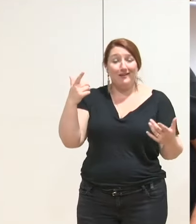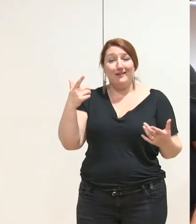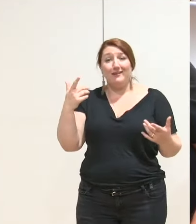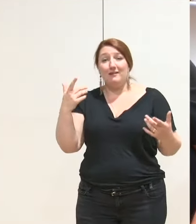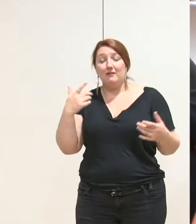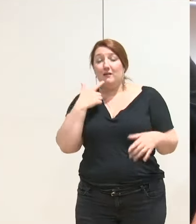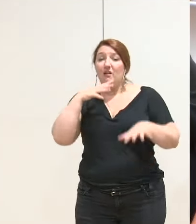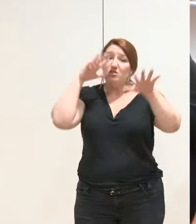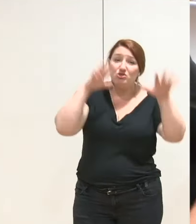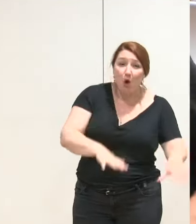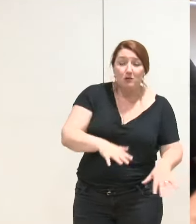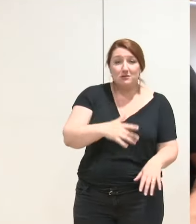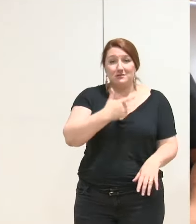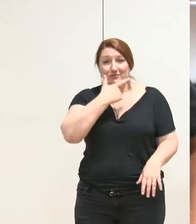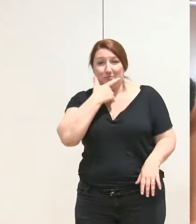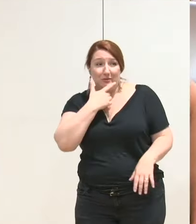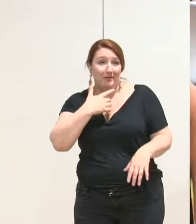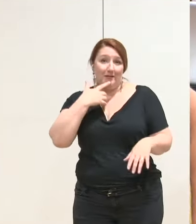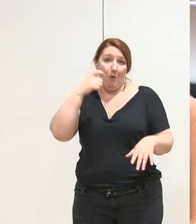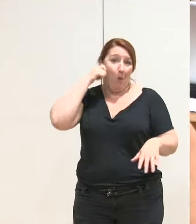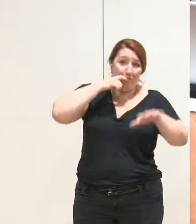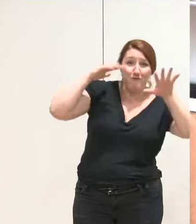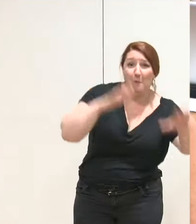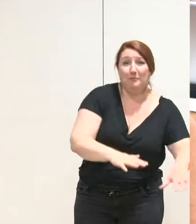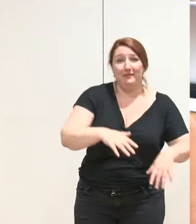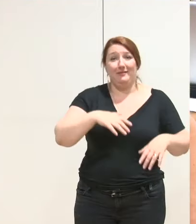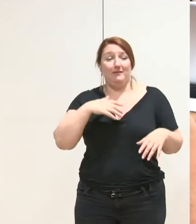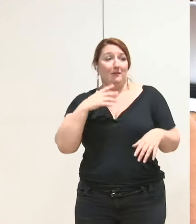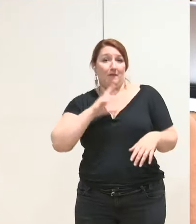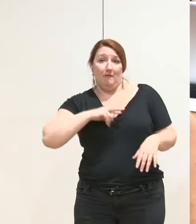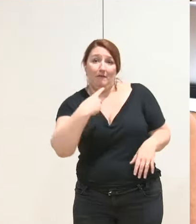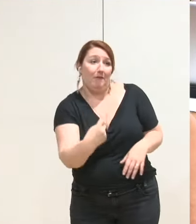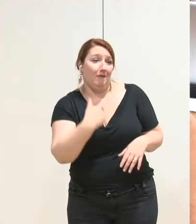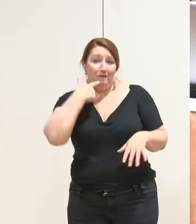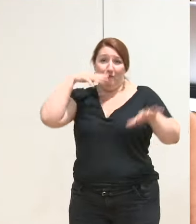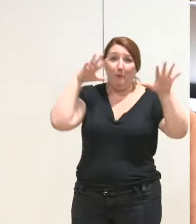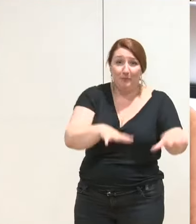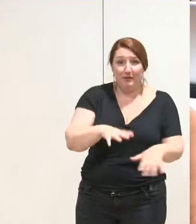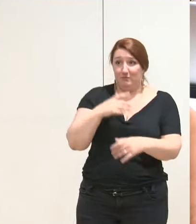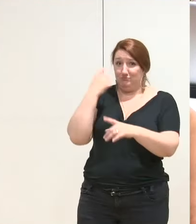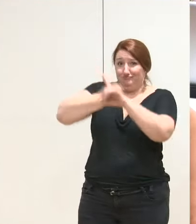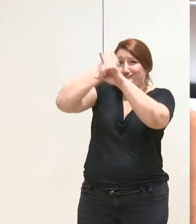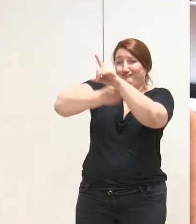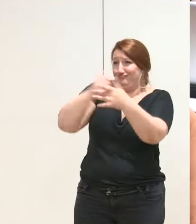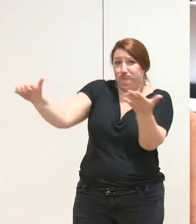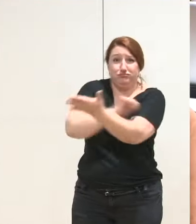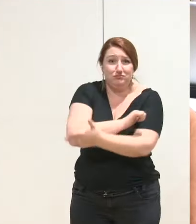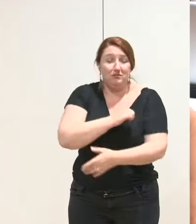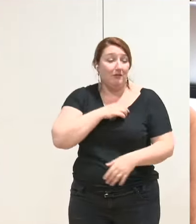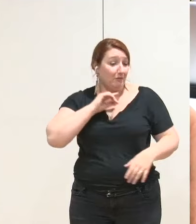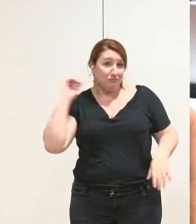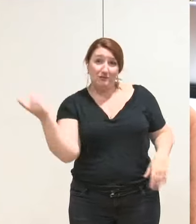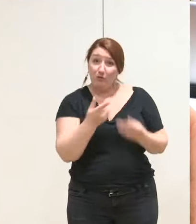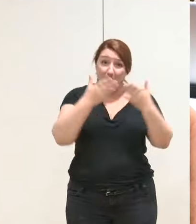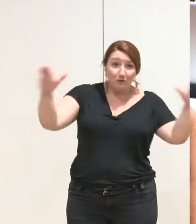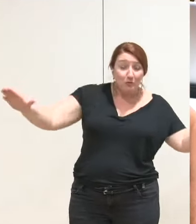transphobie la lesbophobie et c'est ouvert à tout le monde voilà qu'on soit htérobi trance